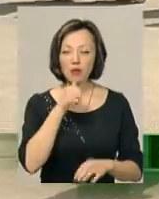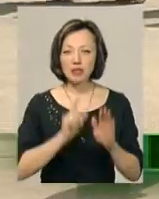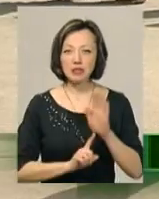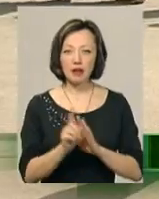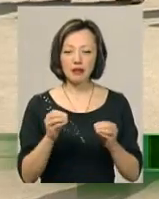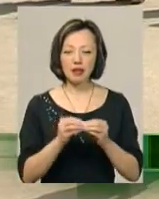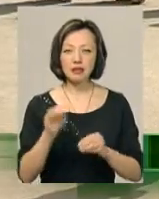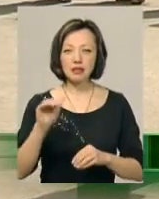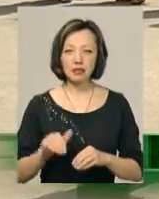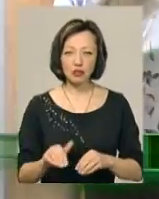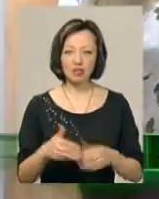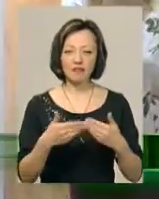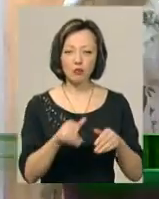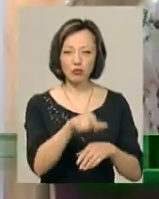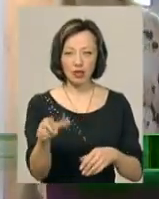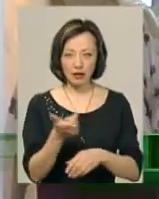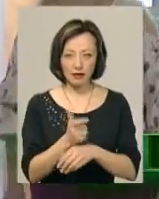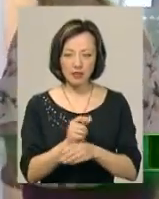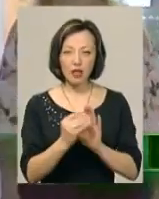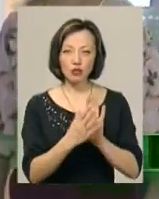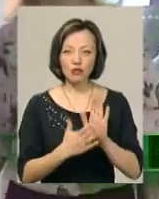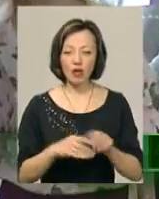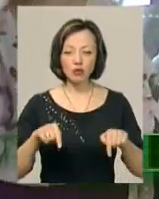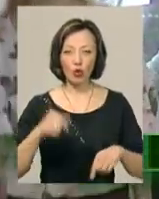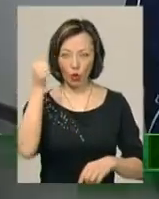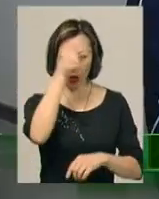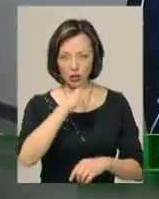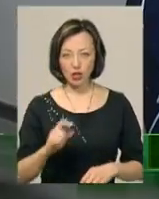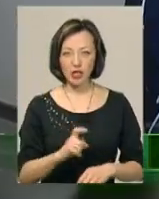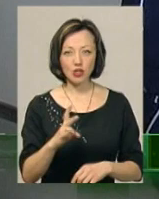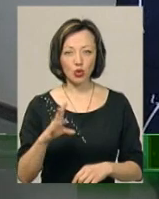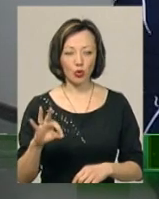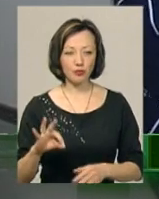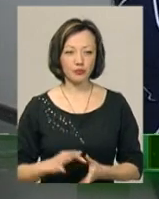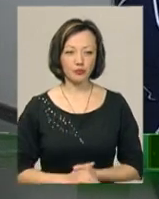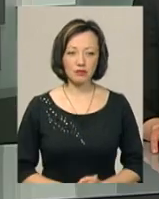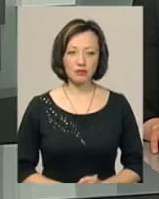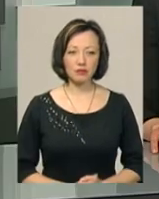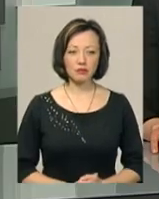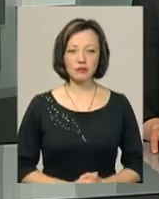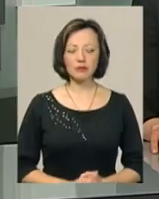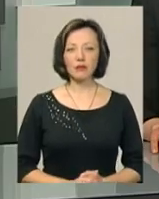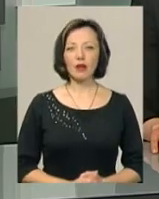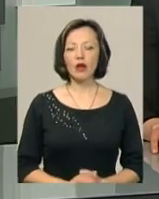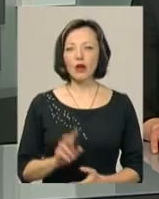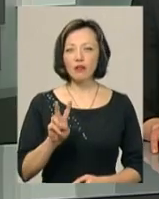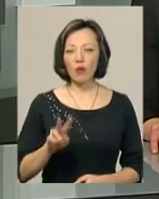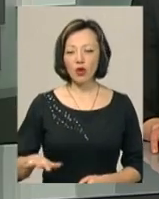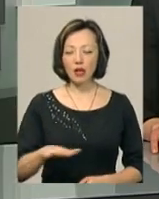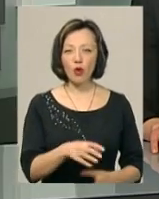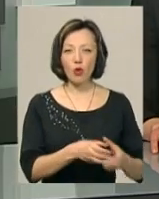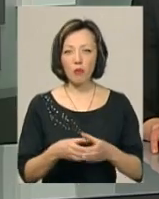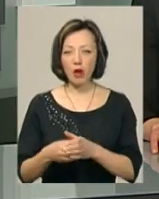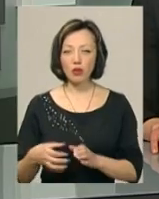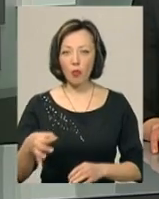10 тисяч випускників області зареєструвалися на цьогорічне зовнішнє незалежне оцінювання. У двох тергромадах області,